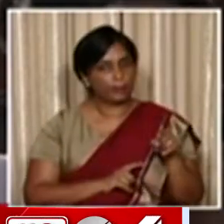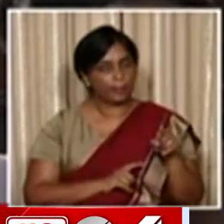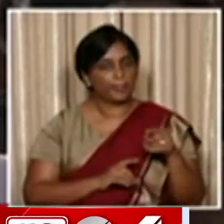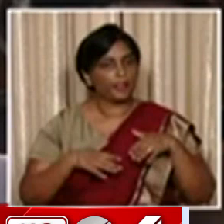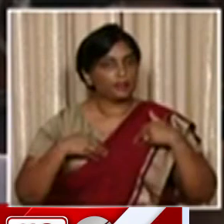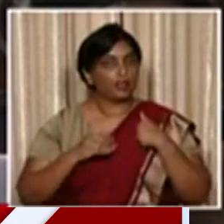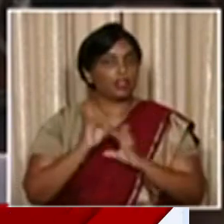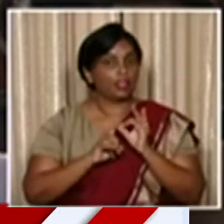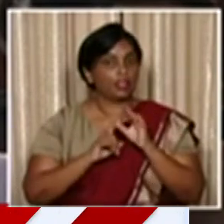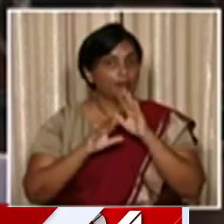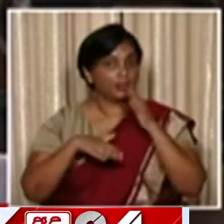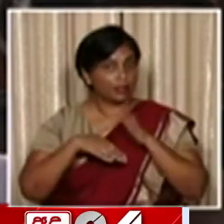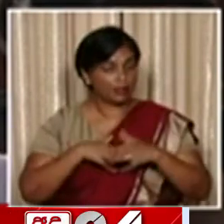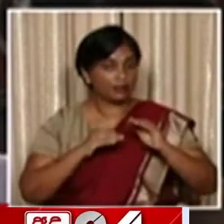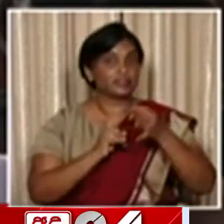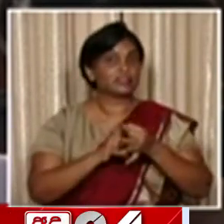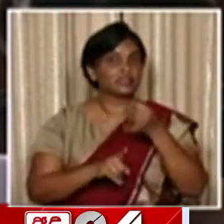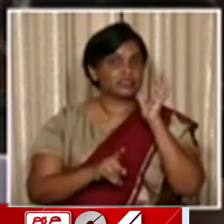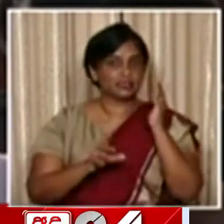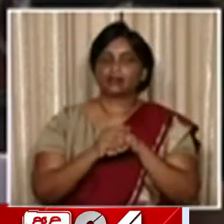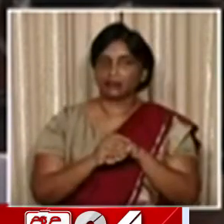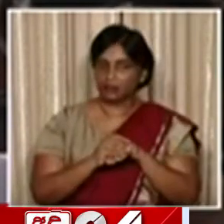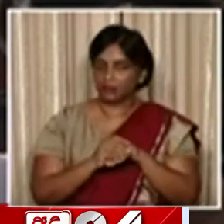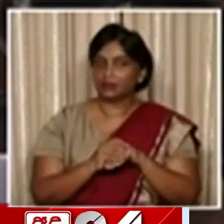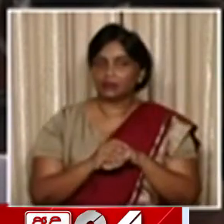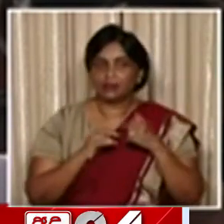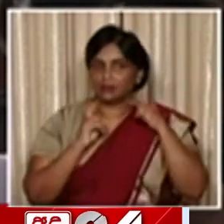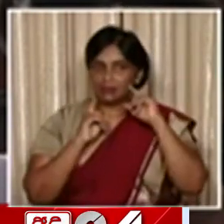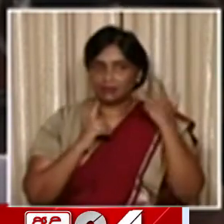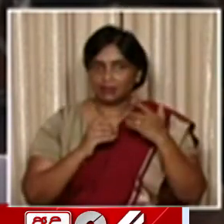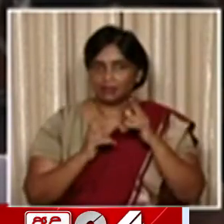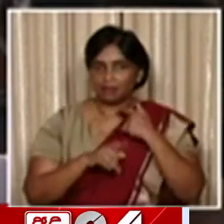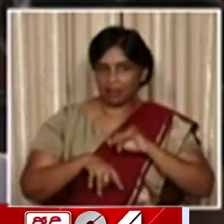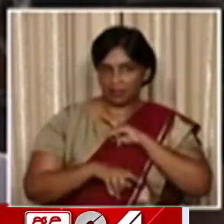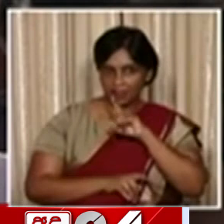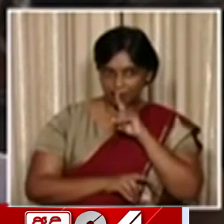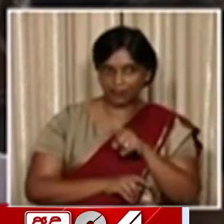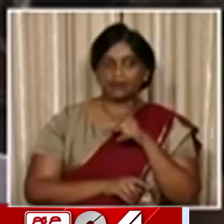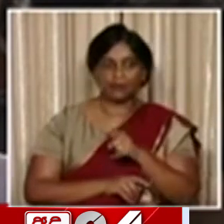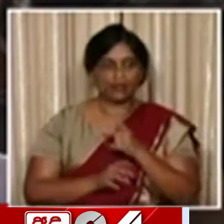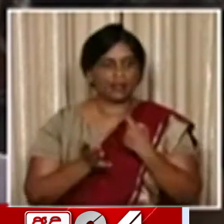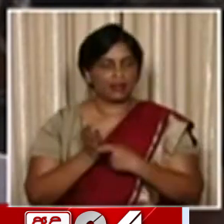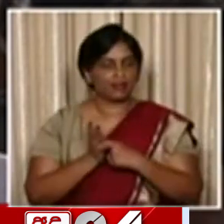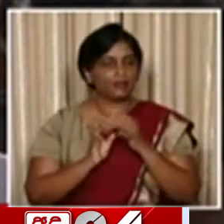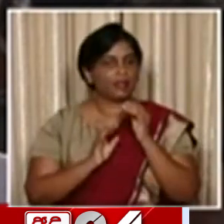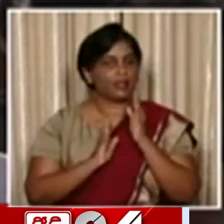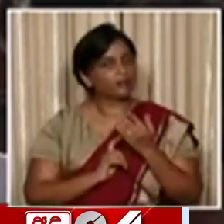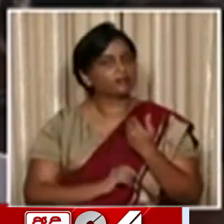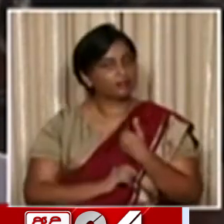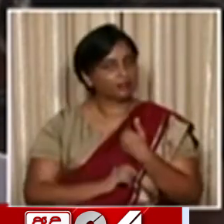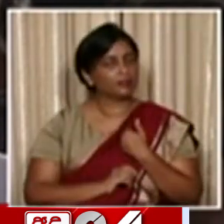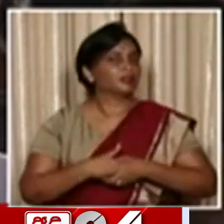සෞඛ්‍ය අමාත්‍ය වෙලා තමයි ඊට පස්සේ ජනාධිපති උනේ කියලා. මම දන්නේ නැහැ එතුමා අනාවේ කියක්ද කිව්වේ කියලා. ඉතින් රමේෂ් පතිරණ ගරු ඇමතිතුමාටත්